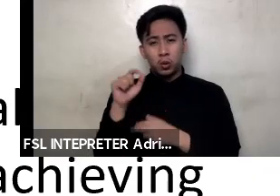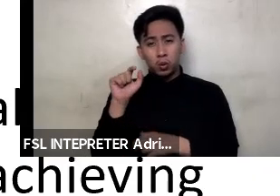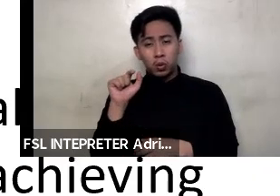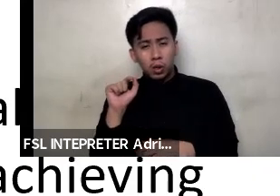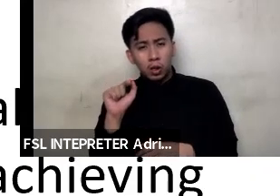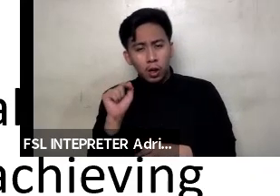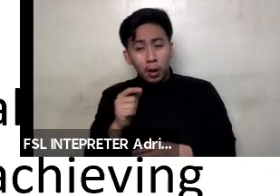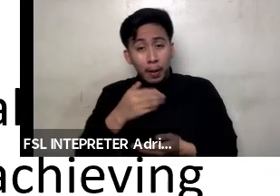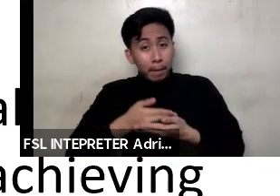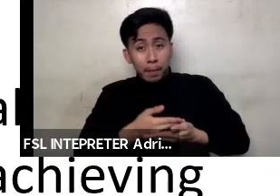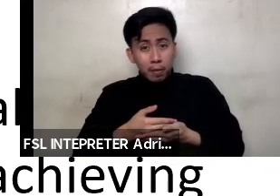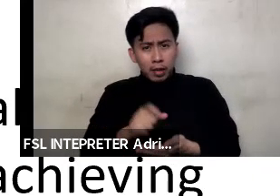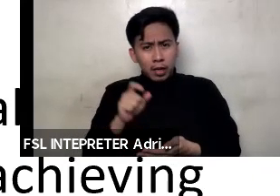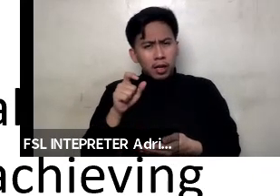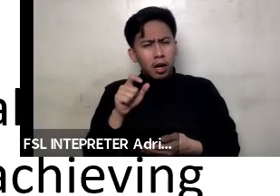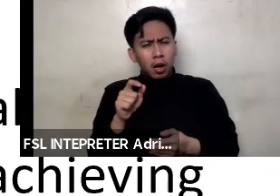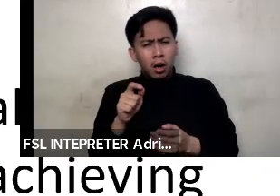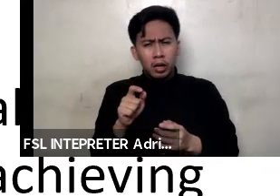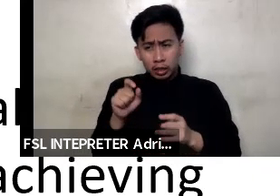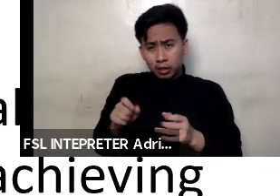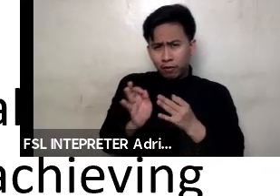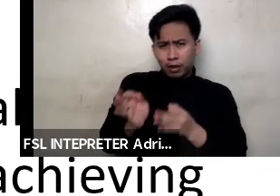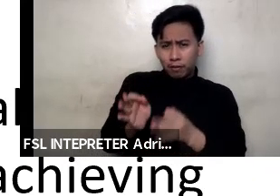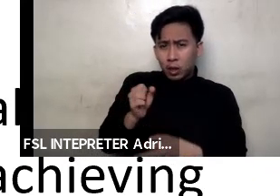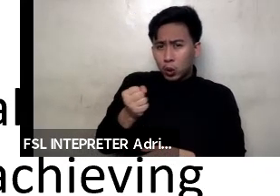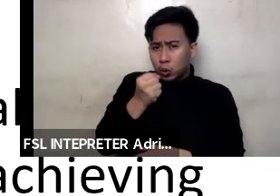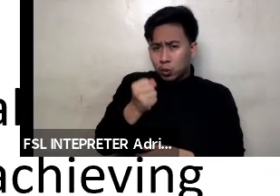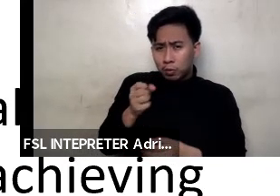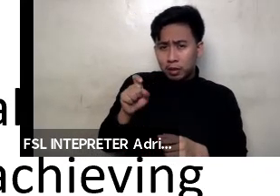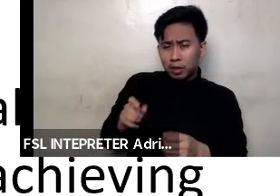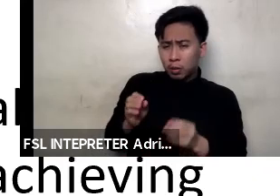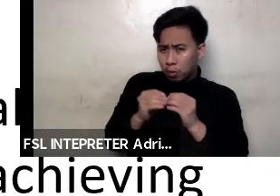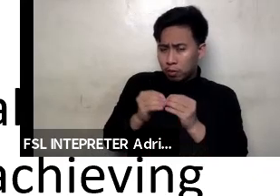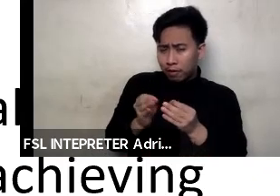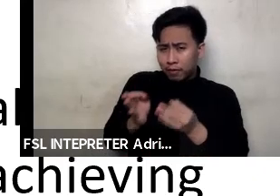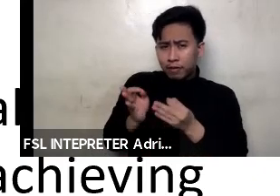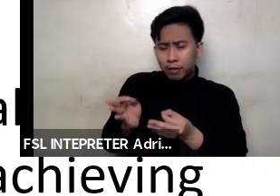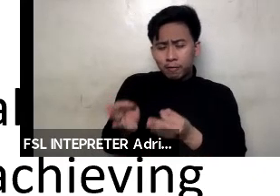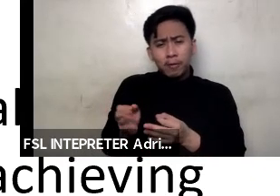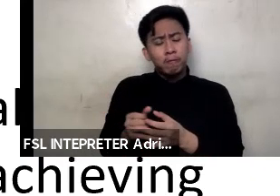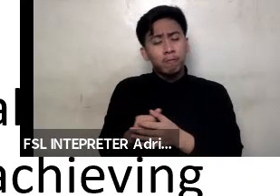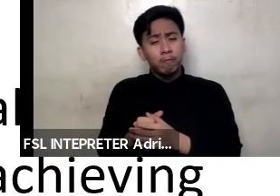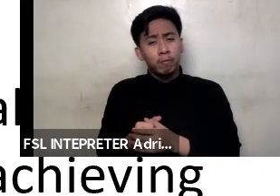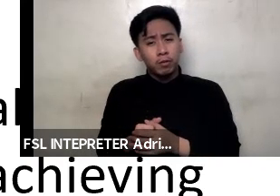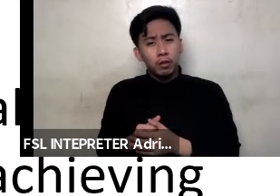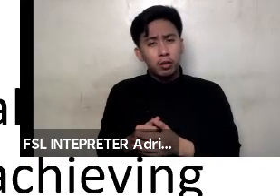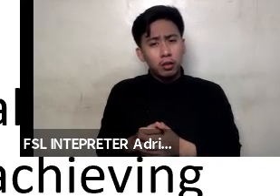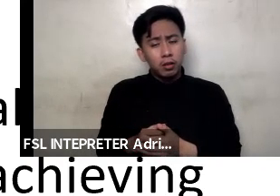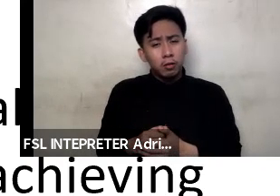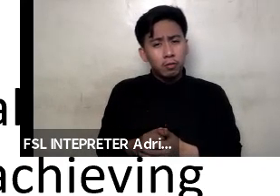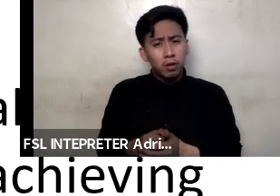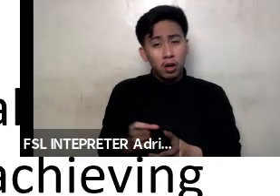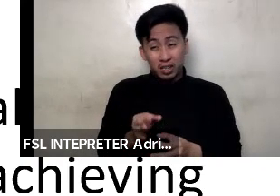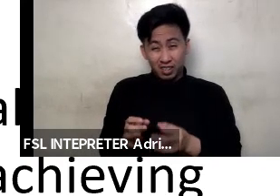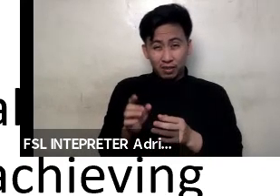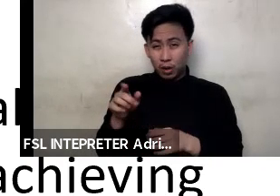marami ang pagkain. Dapat maraming sabaw para manunok ng bata at mangangamote ka mamaya sa exam or pupulutin ka sa kangkungan. But we know